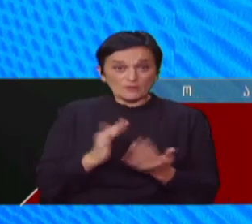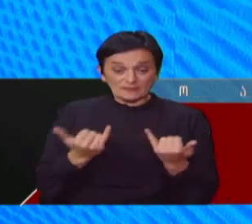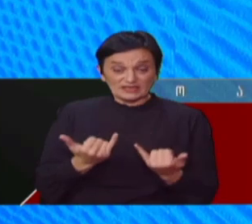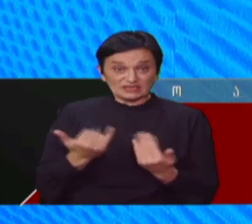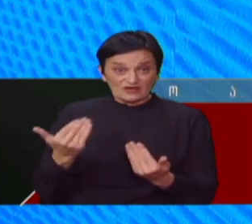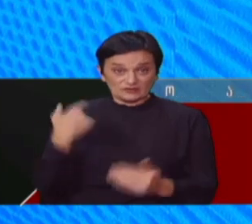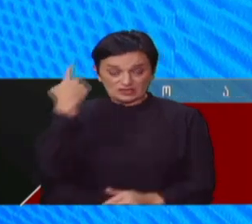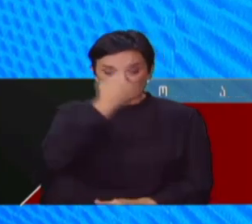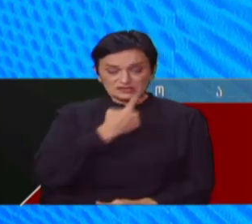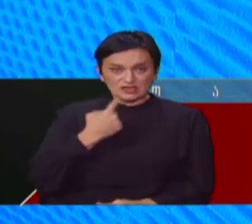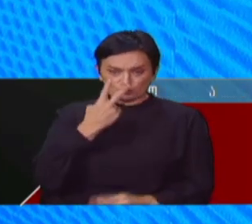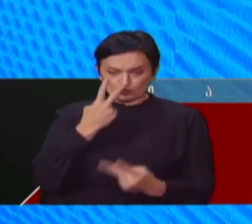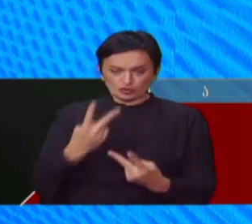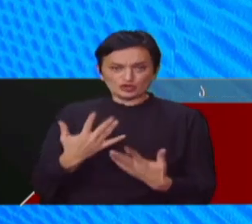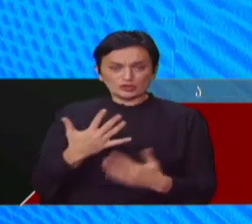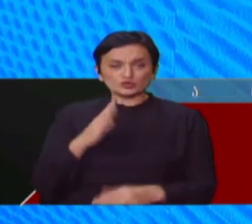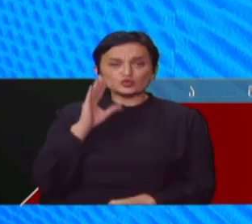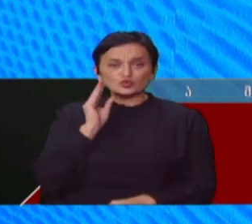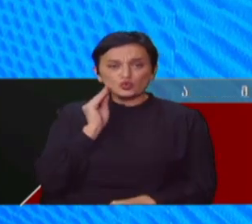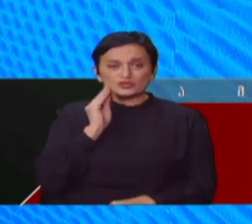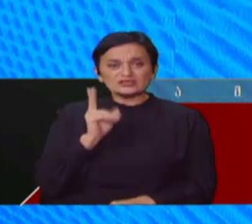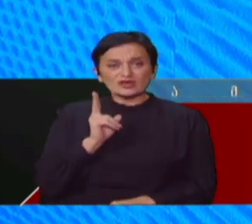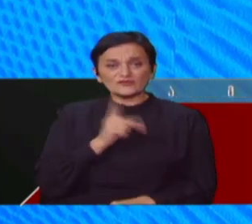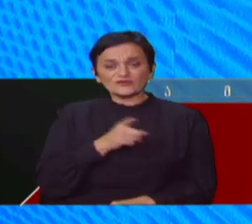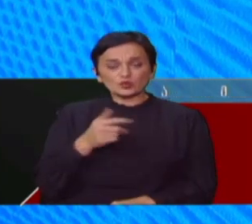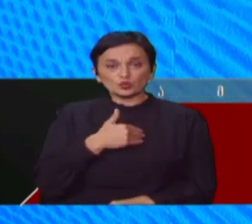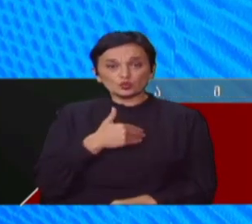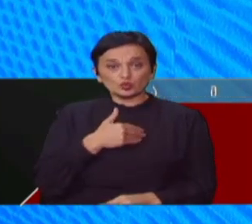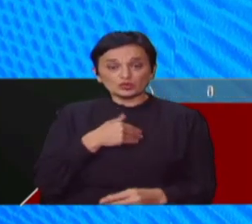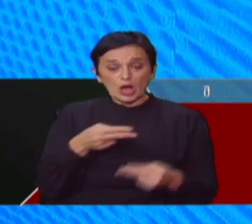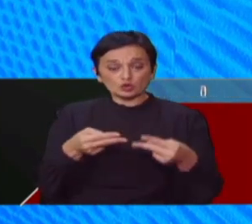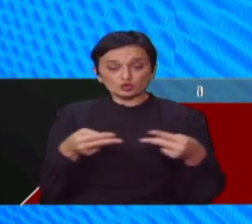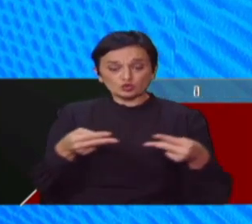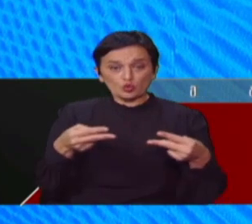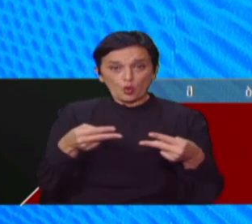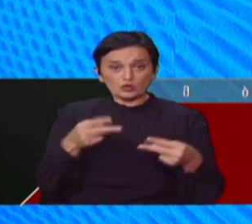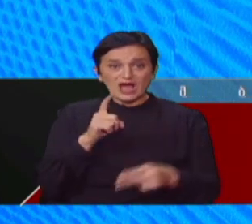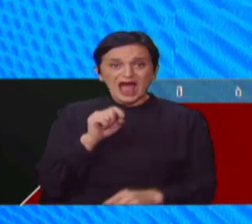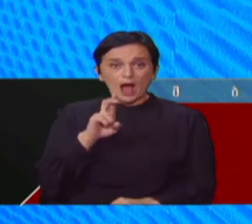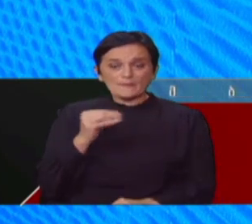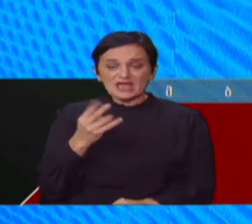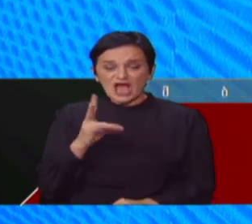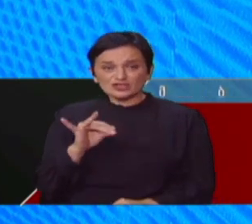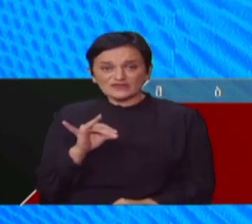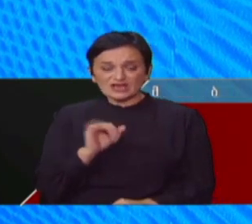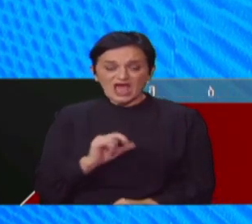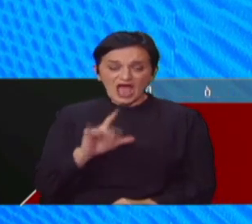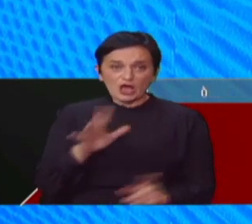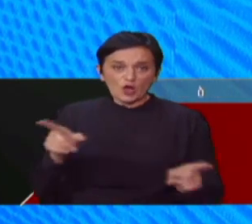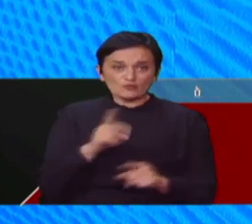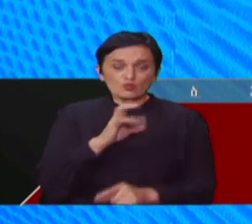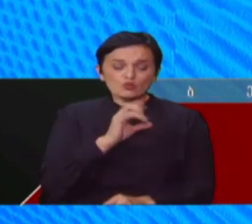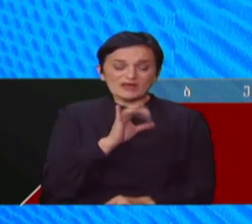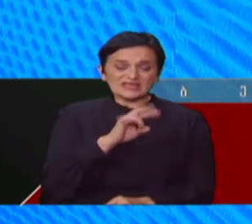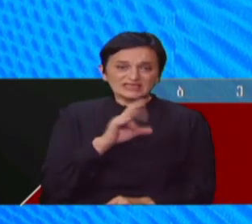დღევანდელი სახეც ძალიან კარგად ჩანს. ხო, როცა ვიღაცას უნდა რომ ტოლობის ნიშანი დასვას ხაბიელშვილსა და ევროპას შორის,